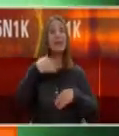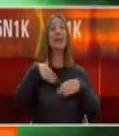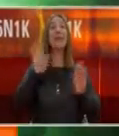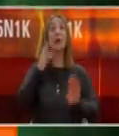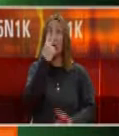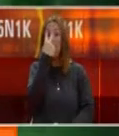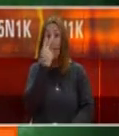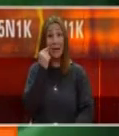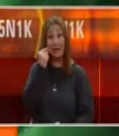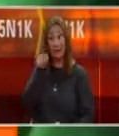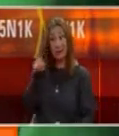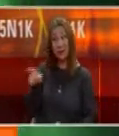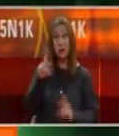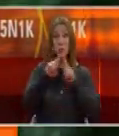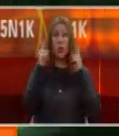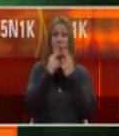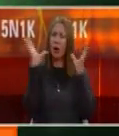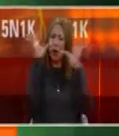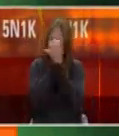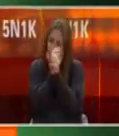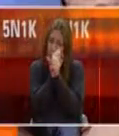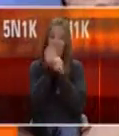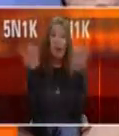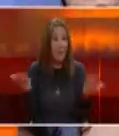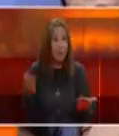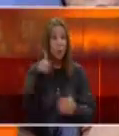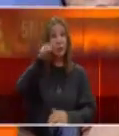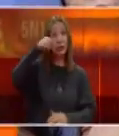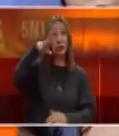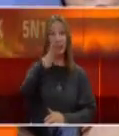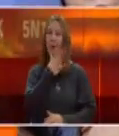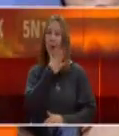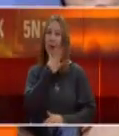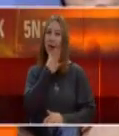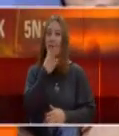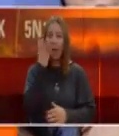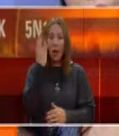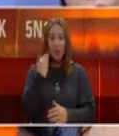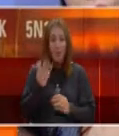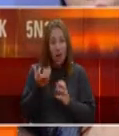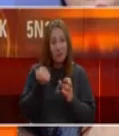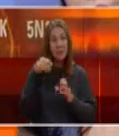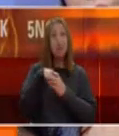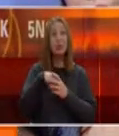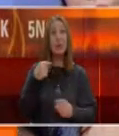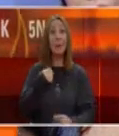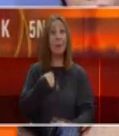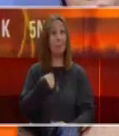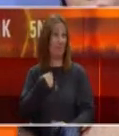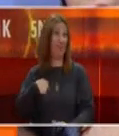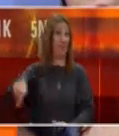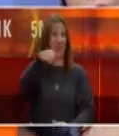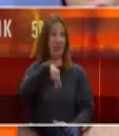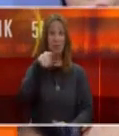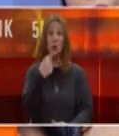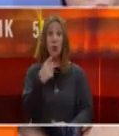Çünkü görme engellerin dünyası zaten evet, böyle karanlık bir dünya değil. Bu ışığı bilen birisi için anlamlı bir şey karanlık. Biz diyoruz ki görmek